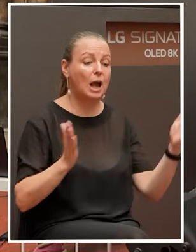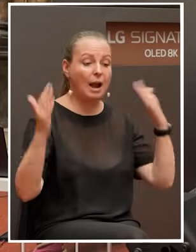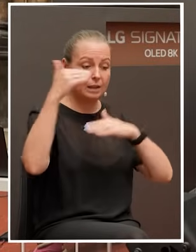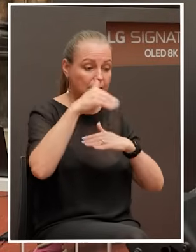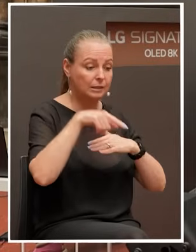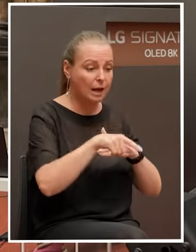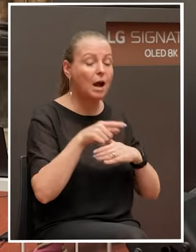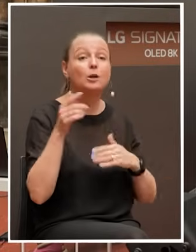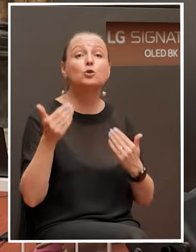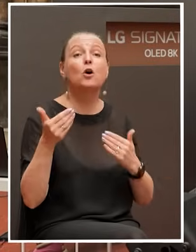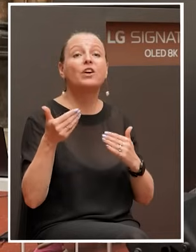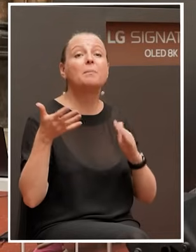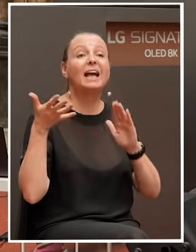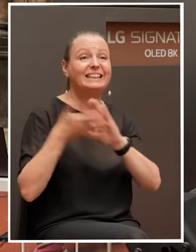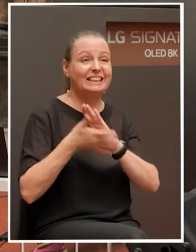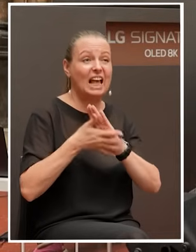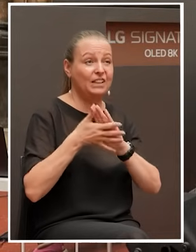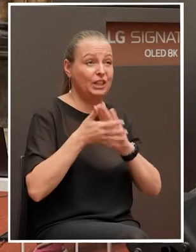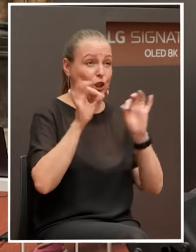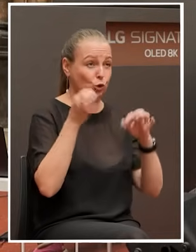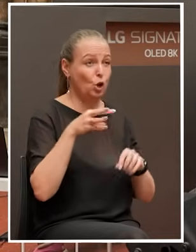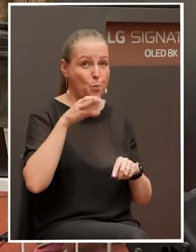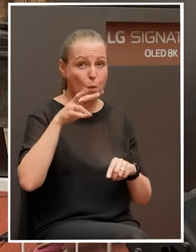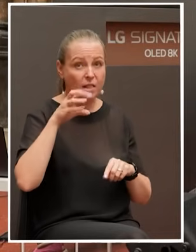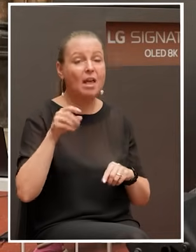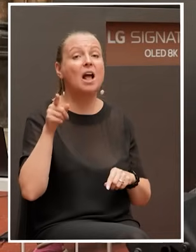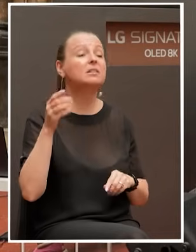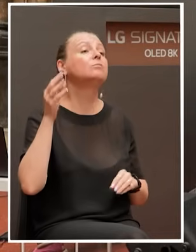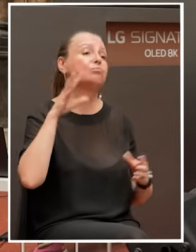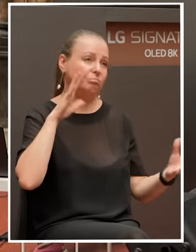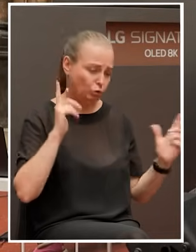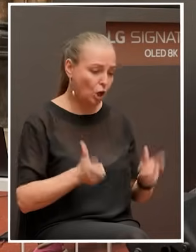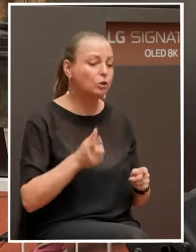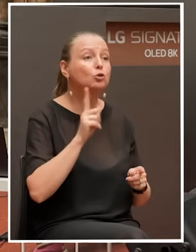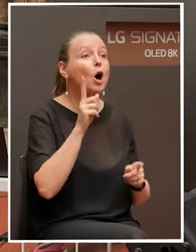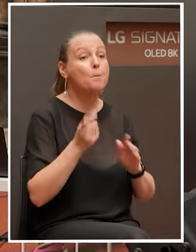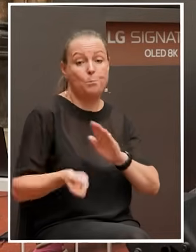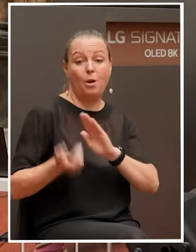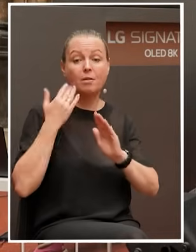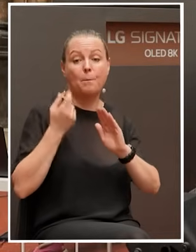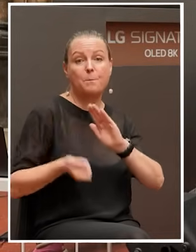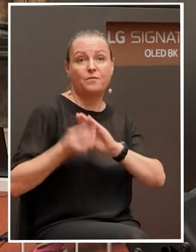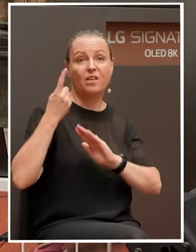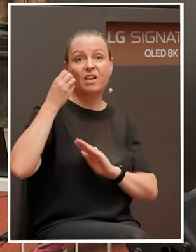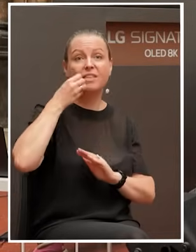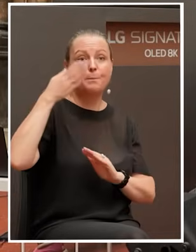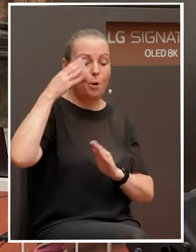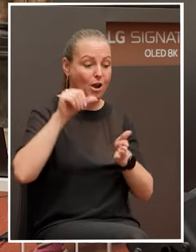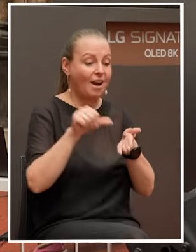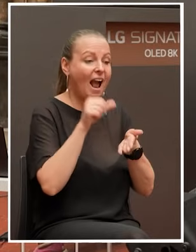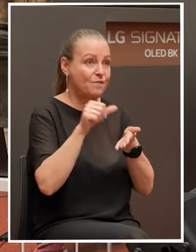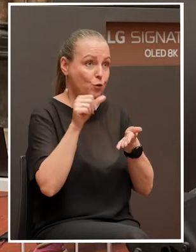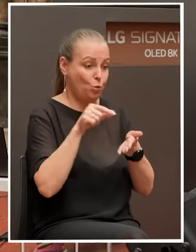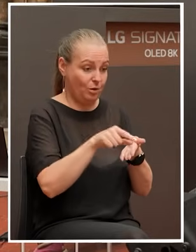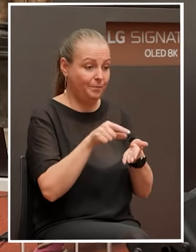исследователи искусство Моне, они, в общем, сходятся на том, что появление в Японии гравированных серий,